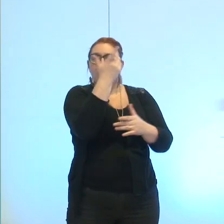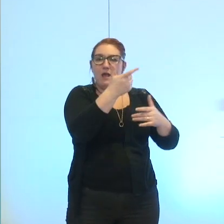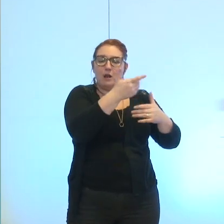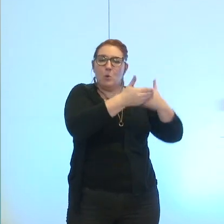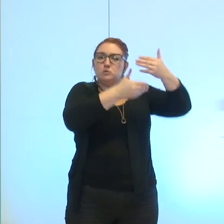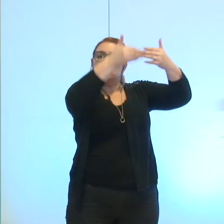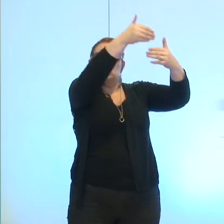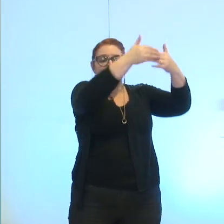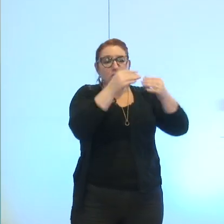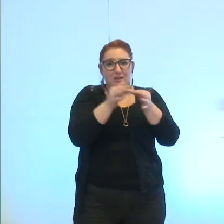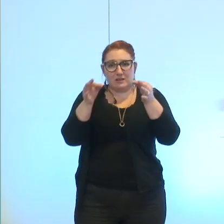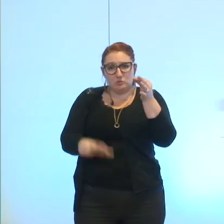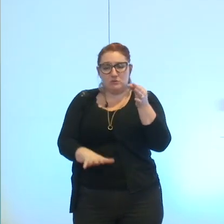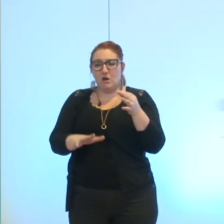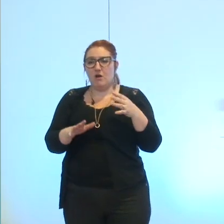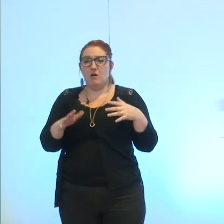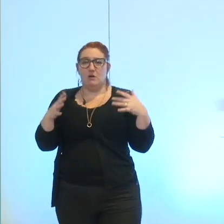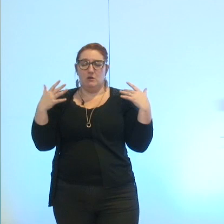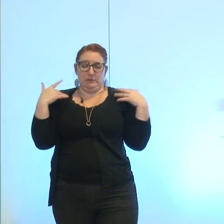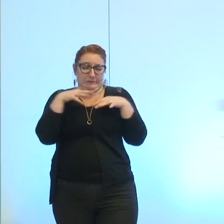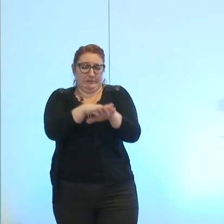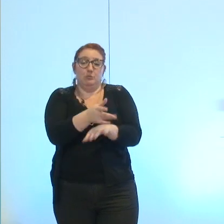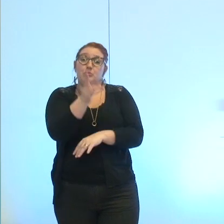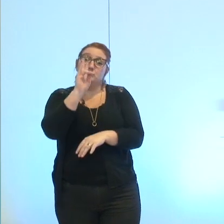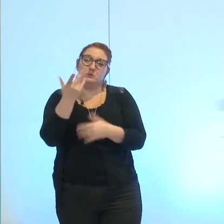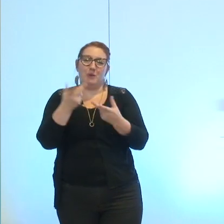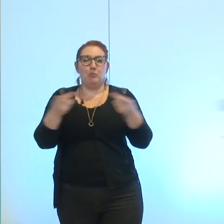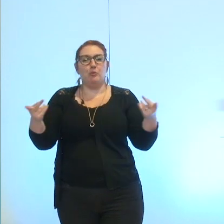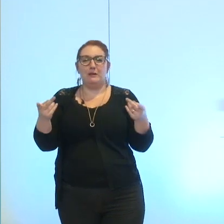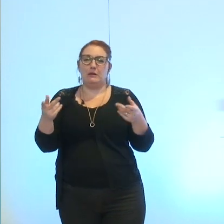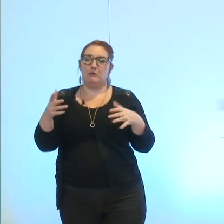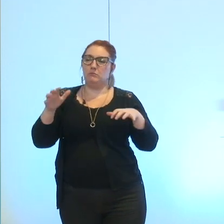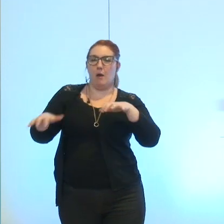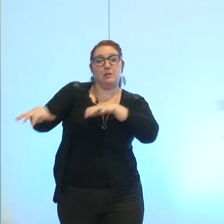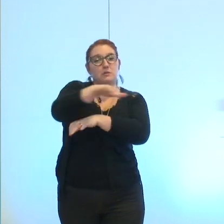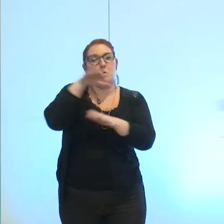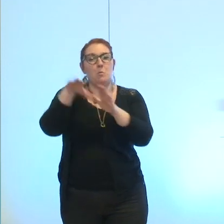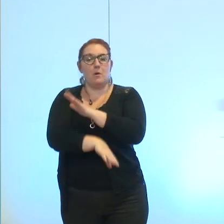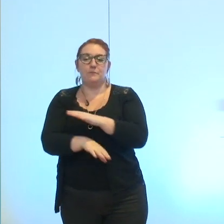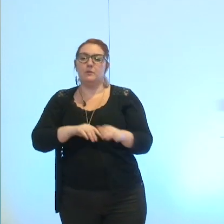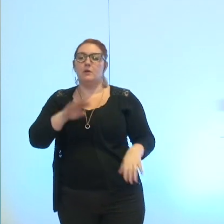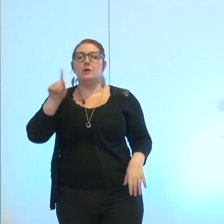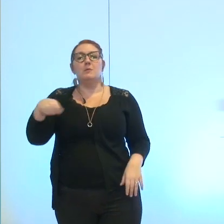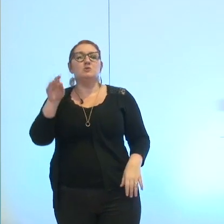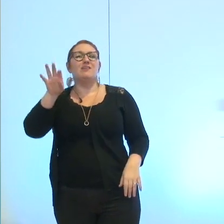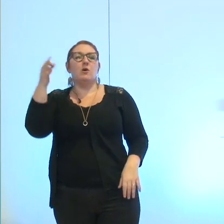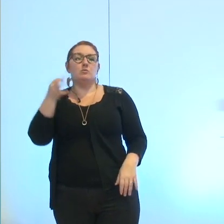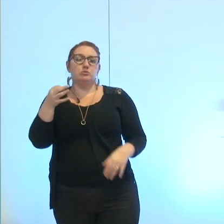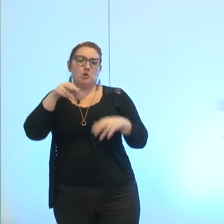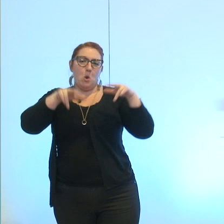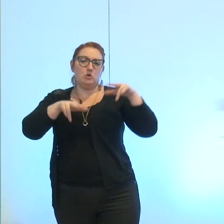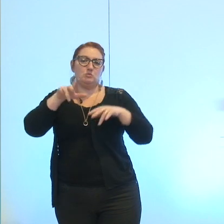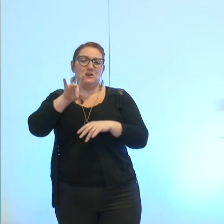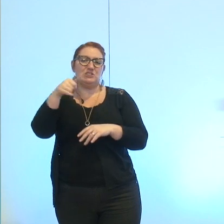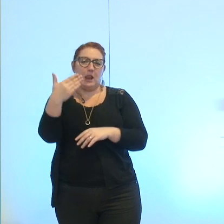densification et moins d'aménagement public nous sommes évidemment opposés à un taux de 40 % de logements sociaux nous l'avons déjà